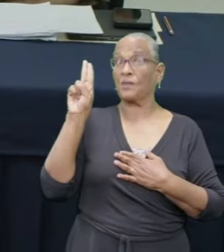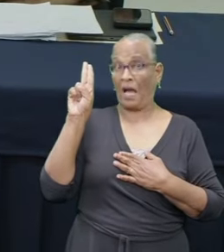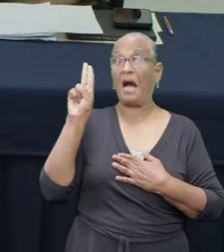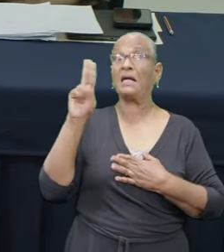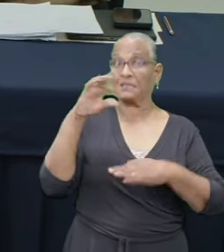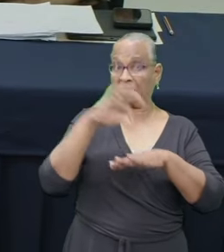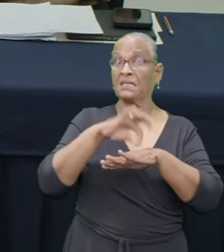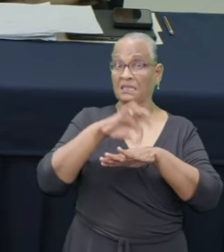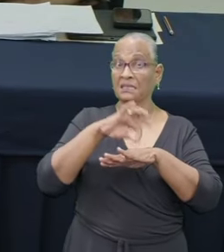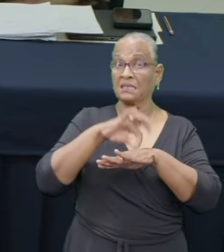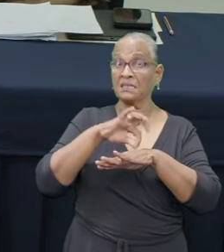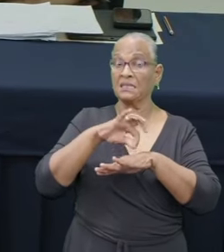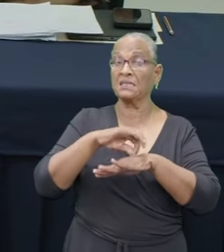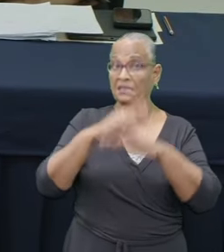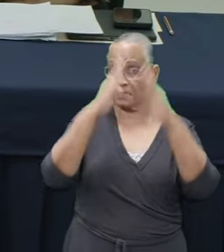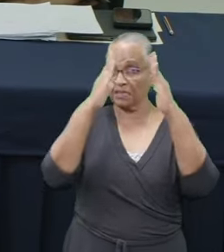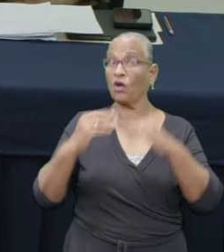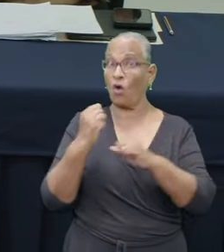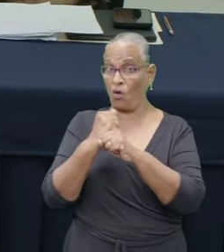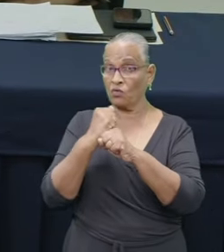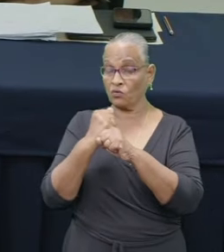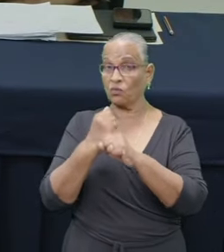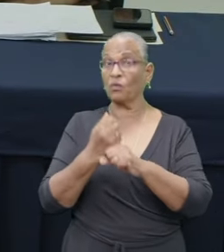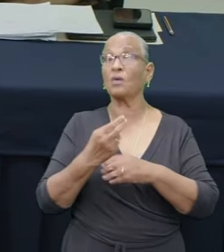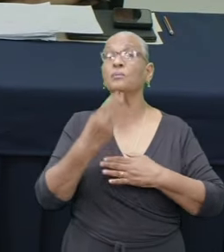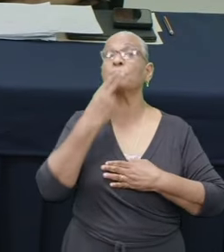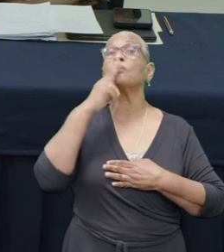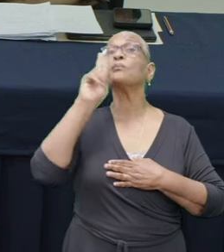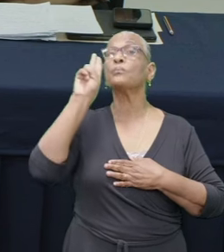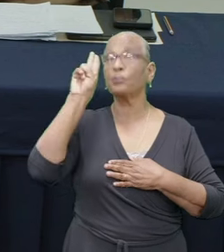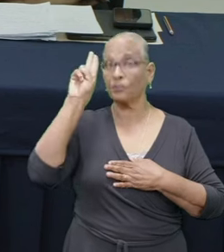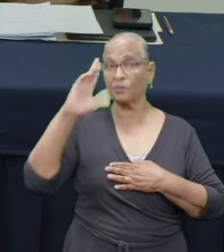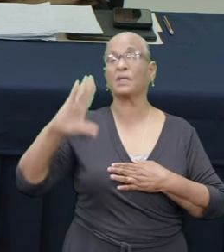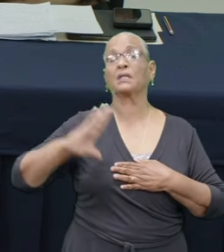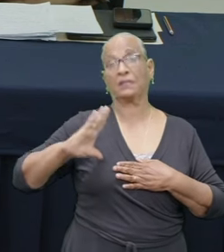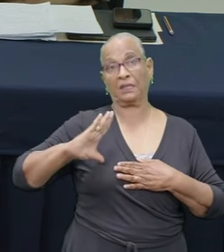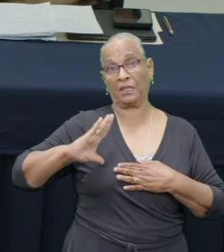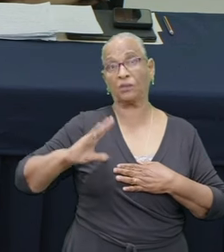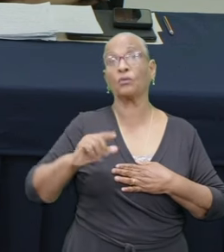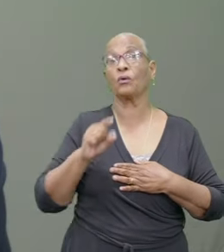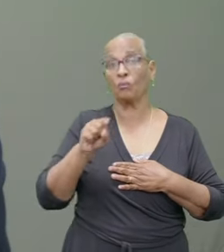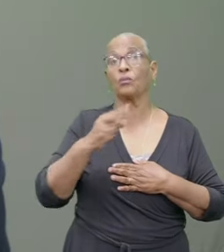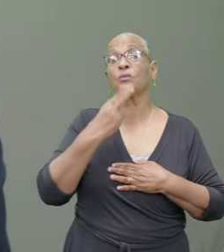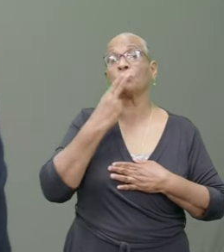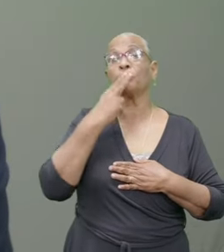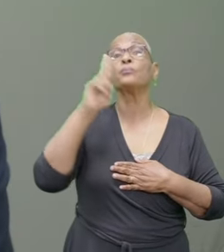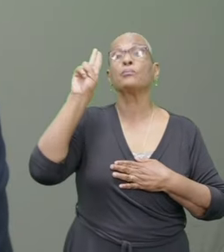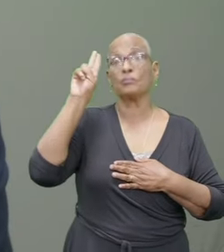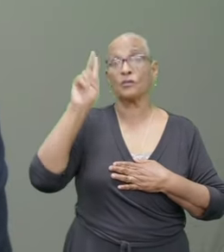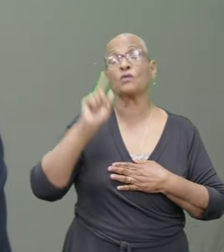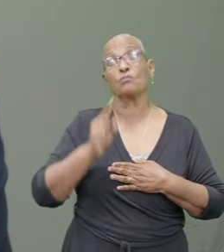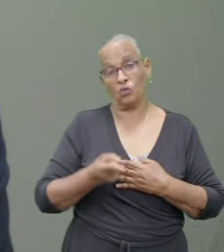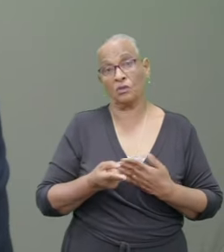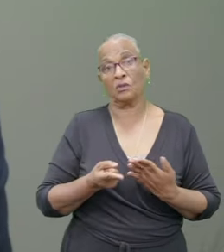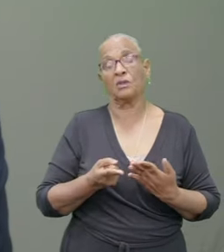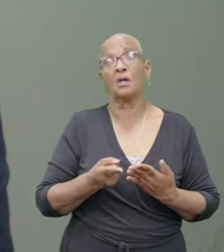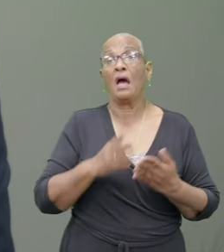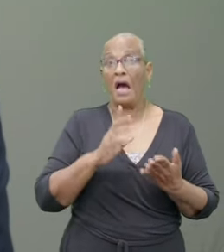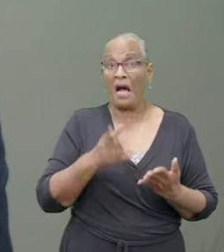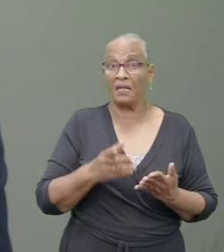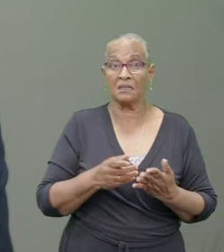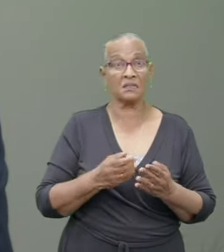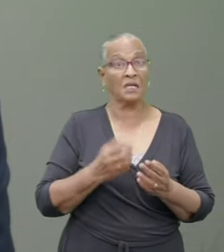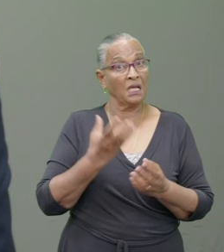verpleegkundige, wordt beëdigd door de directeur van Volksgezondheid. Iedereen die om een of andere reden het land